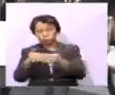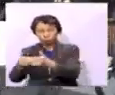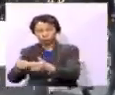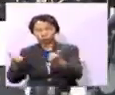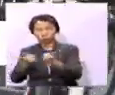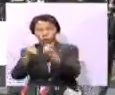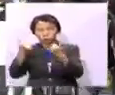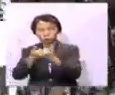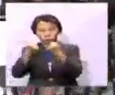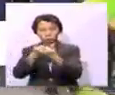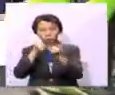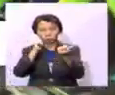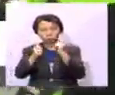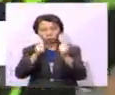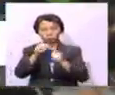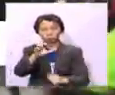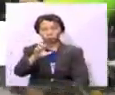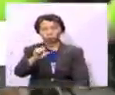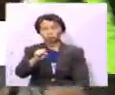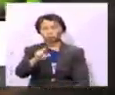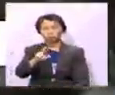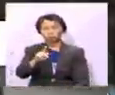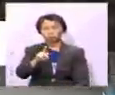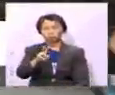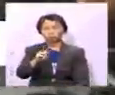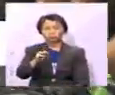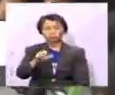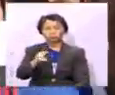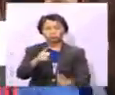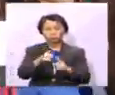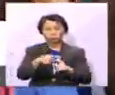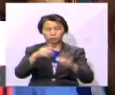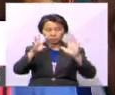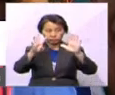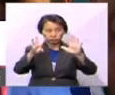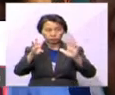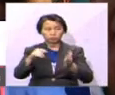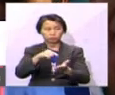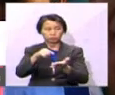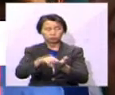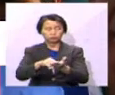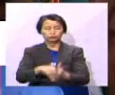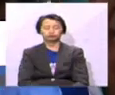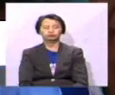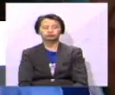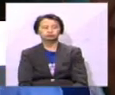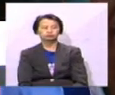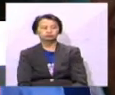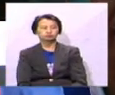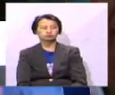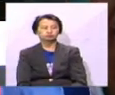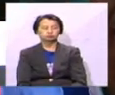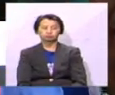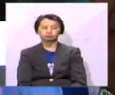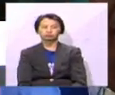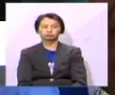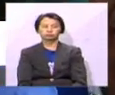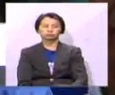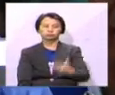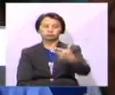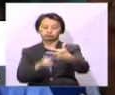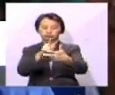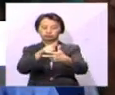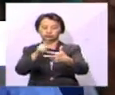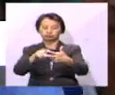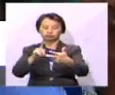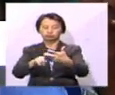dipertandingkan di Sukan Malaysia Sukma Perak September ini. Ketiga-tiga sukan ini telah memberi aku janji bahawa